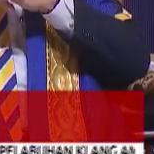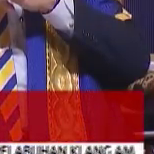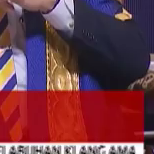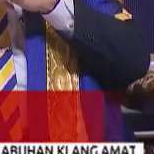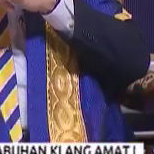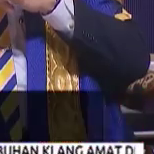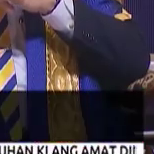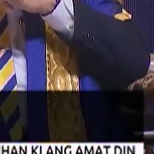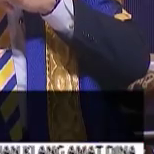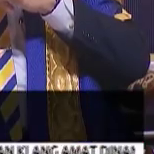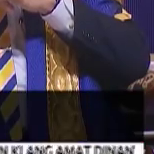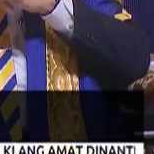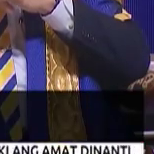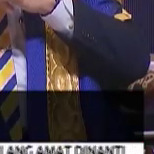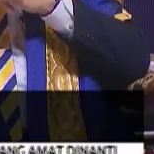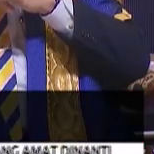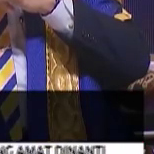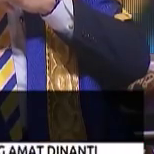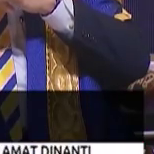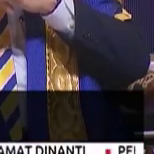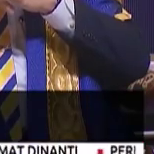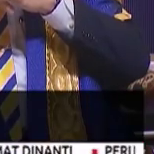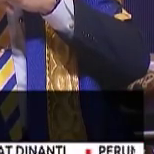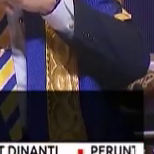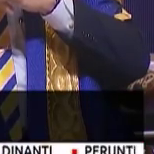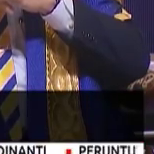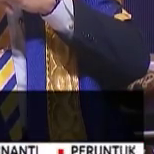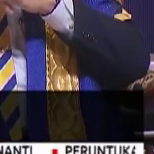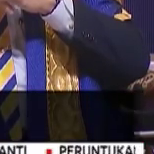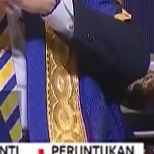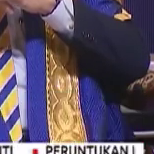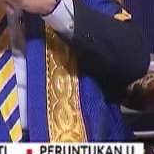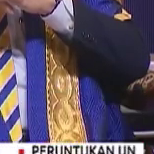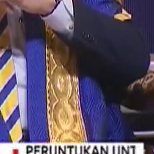Atasi masalah peluang pekerjaan terhad.